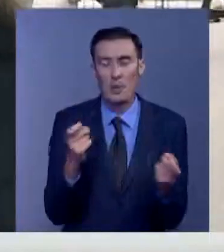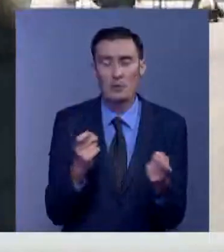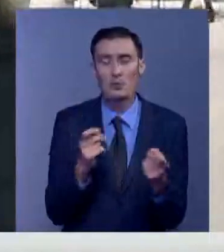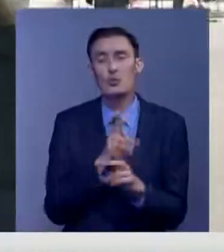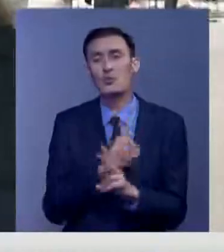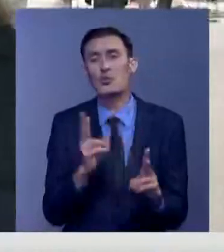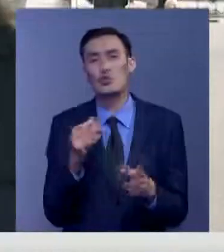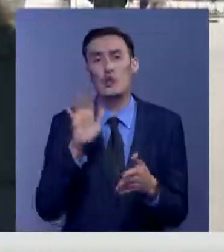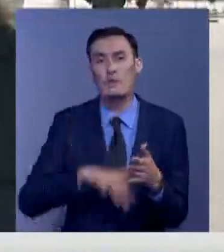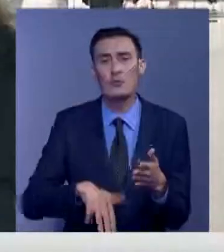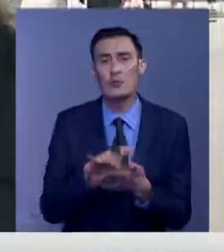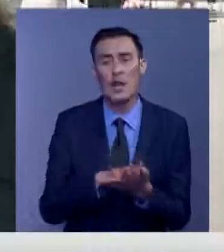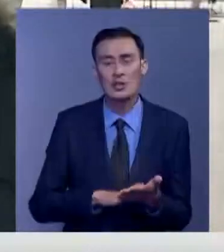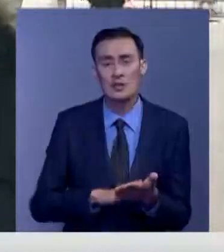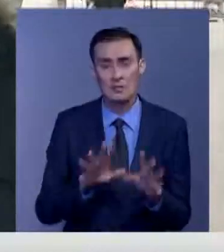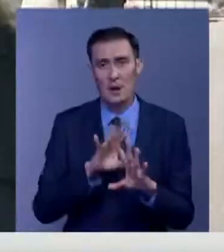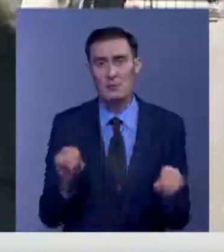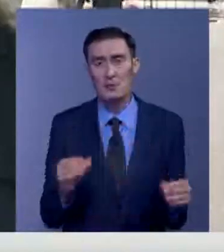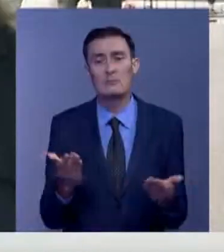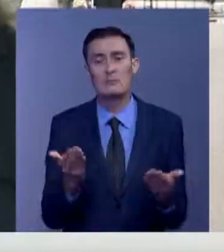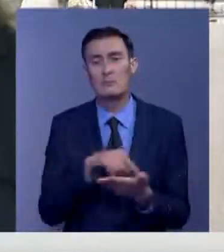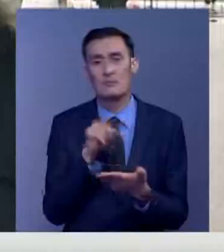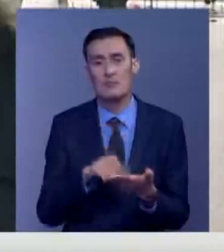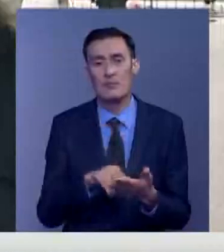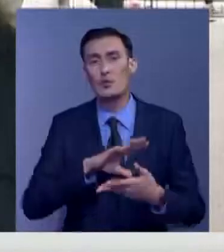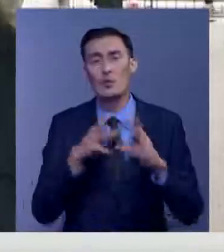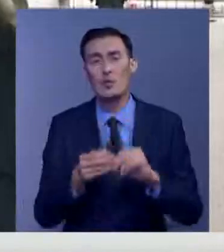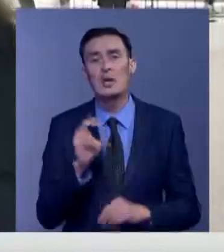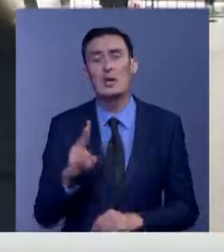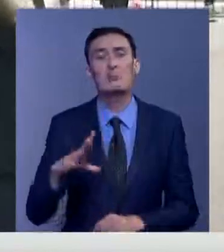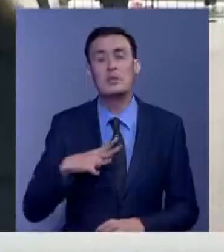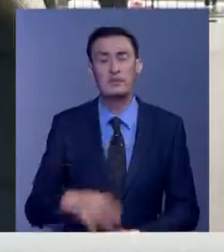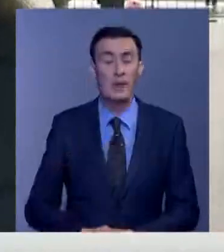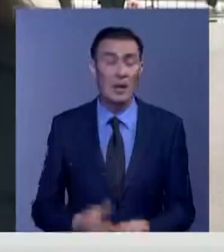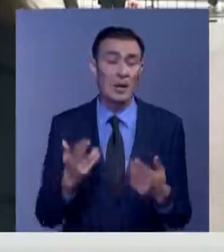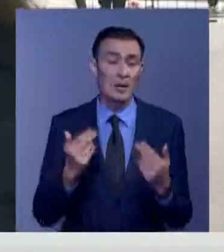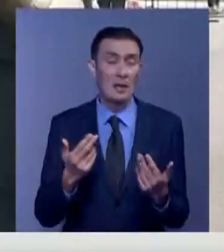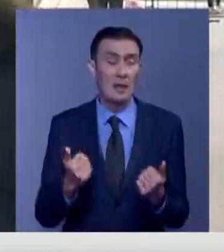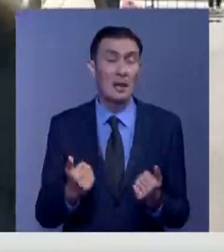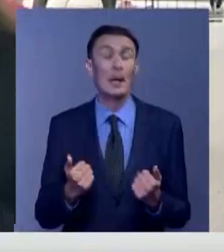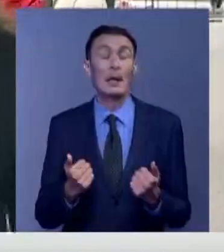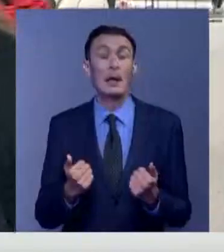или кто штрафует их, кто... Как в итоге бороться с этим? Да, Вера, поняла.